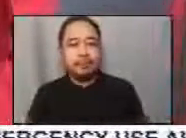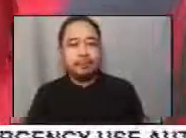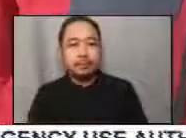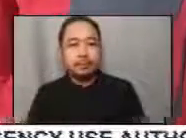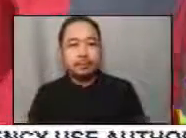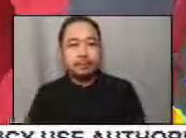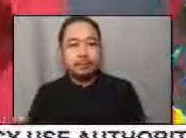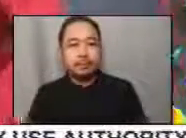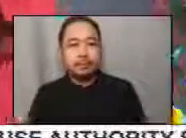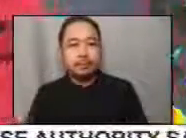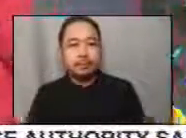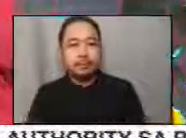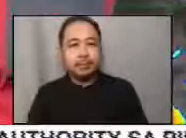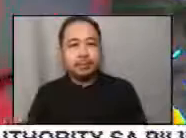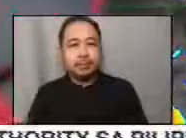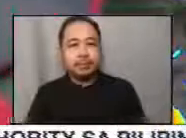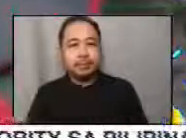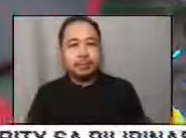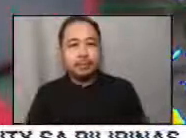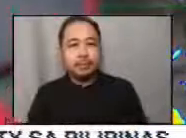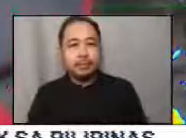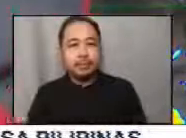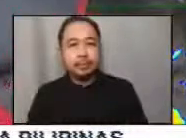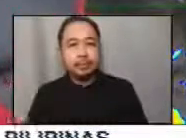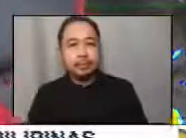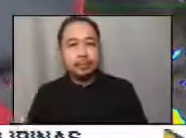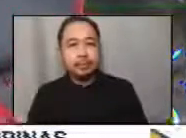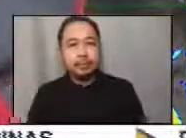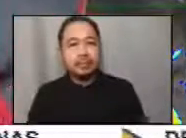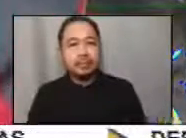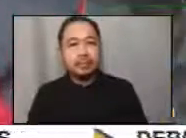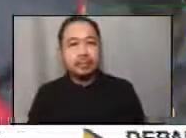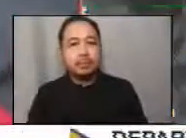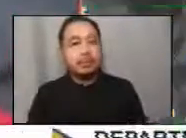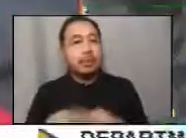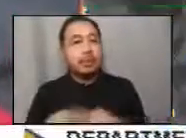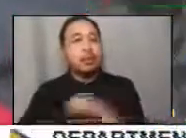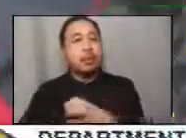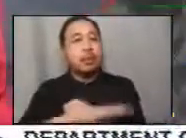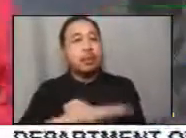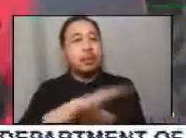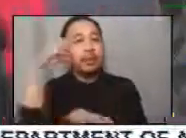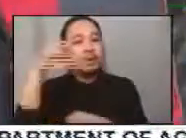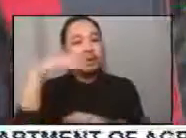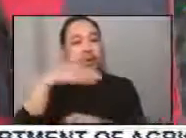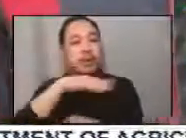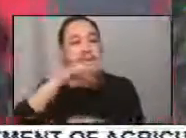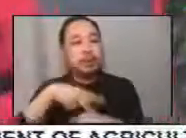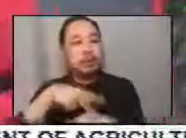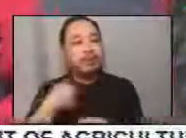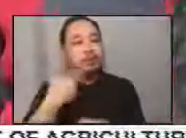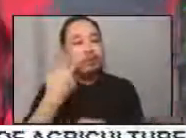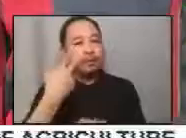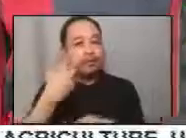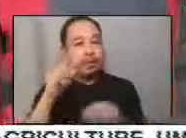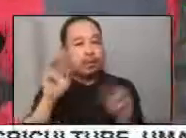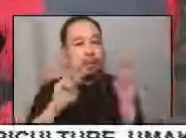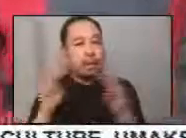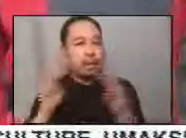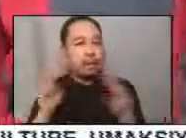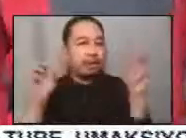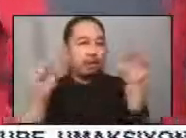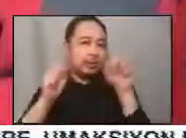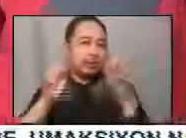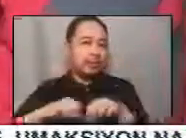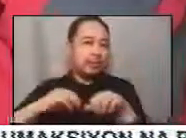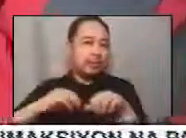pag-ulan. Dito naman sa Metro Manila, sa Cordillera Administrative Region, sa Nueva Ecija, Nueva Vizcaya, Bulacan at